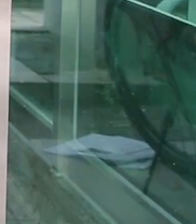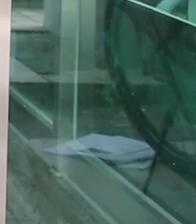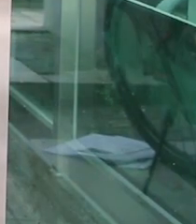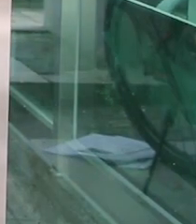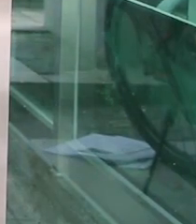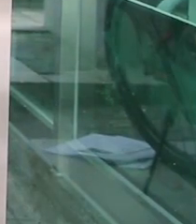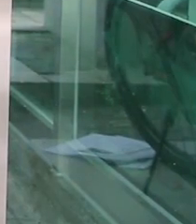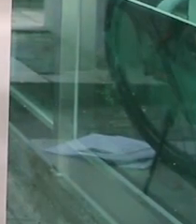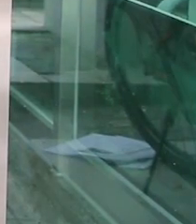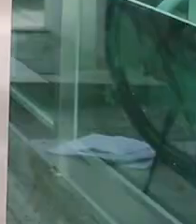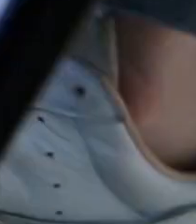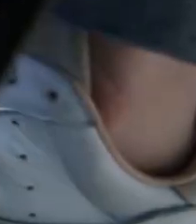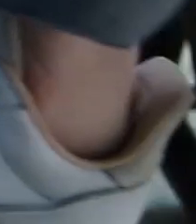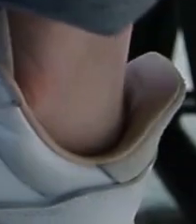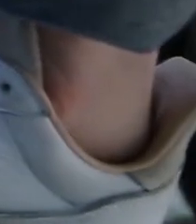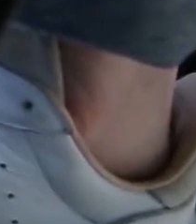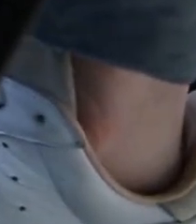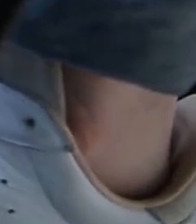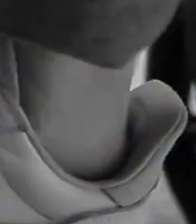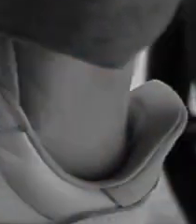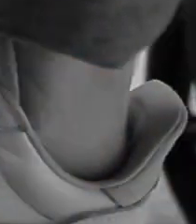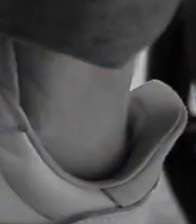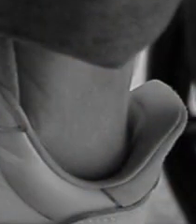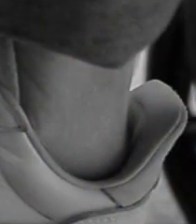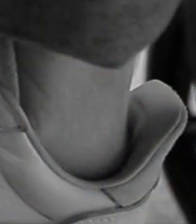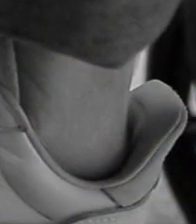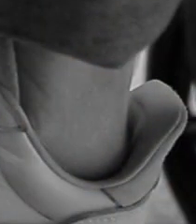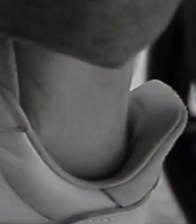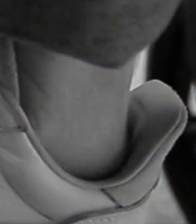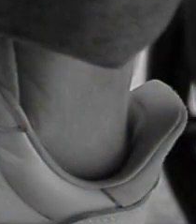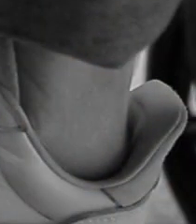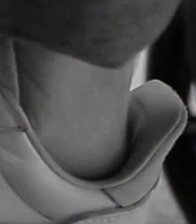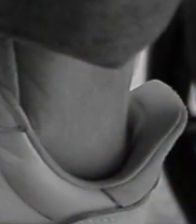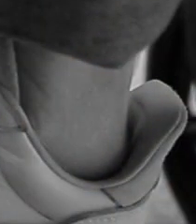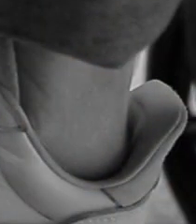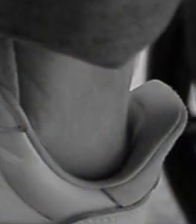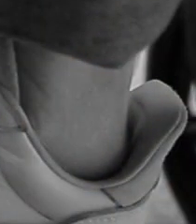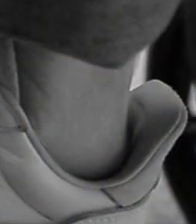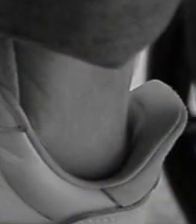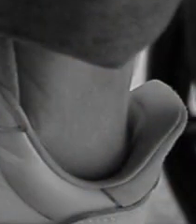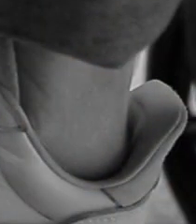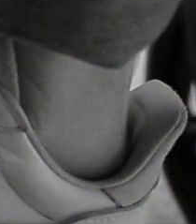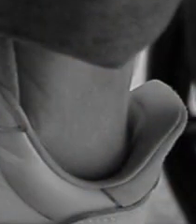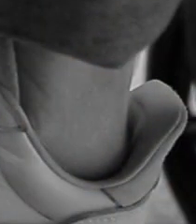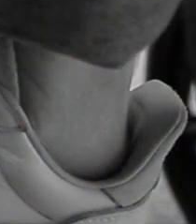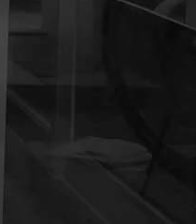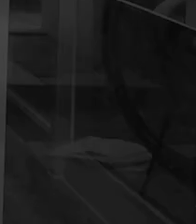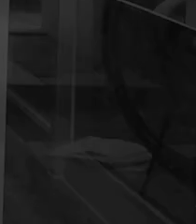있다. 휠체어와 발급기의 높이가 달라 진입이 어렵다.